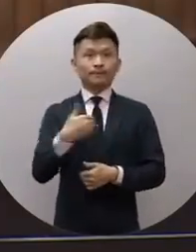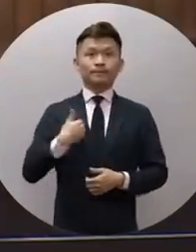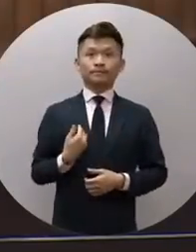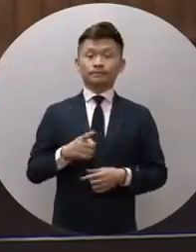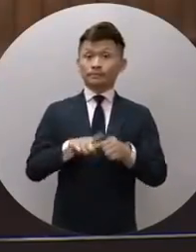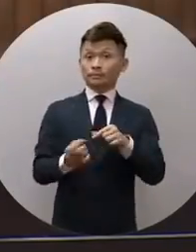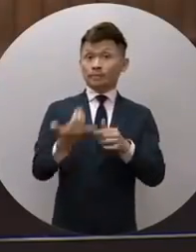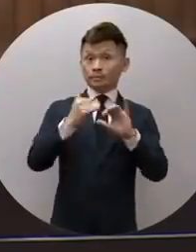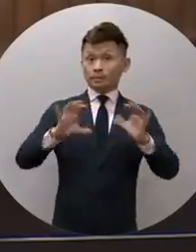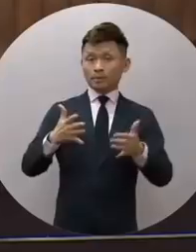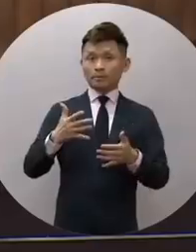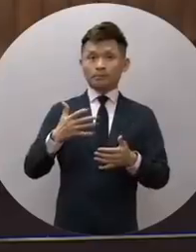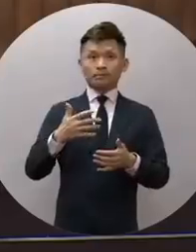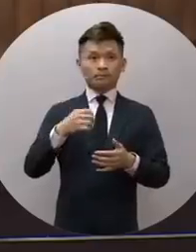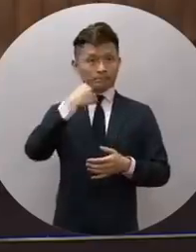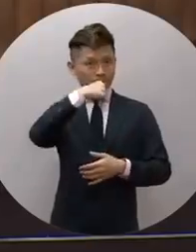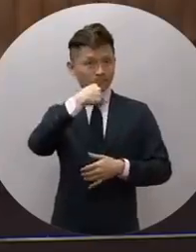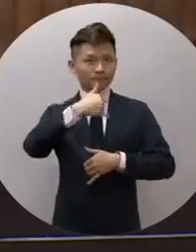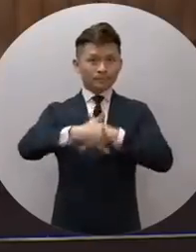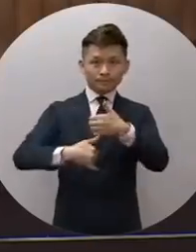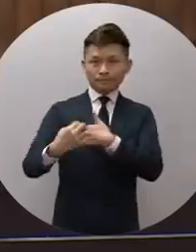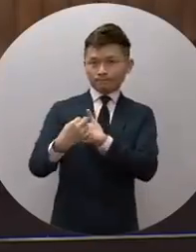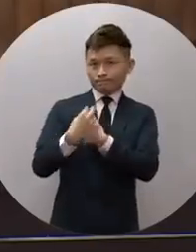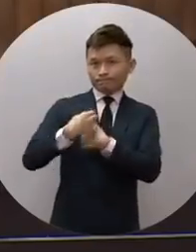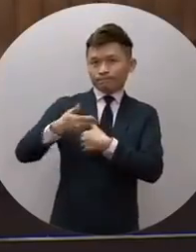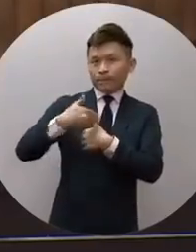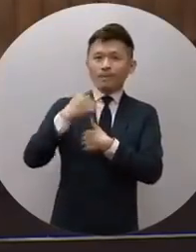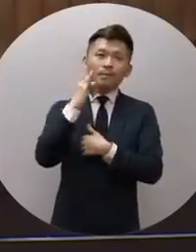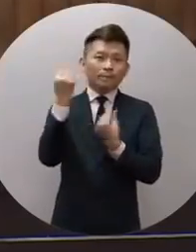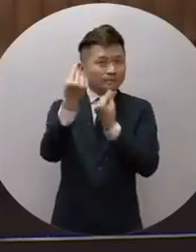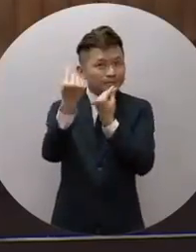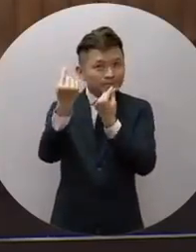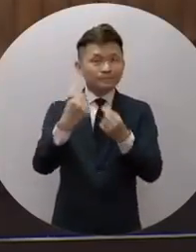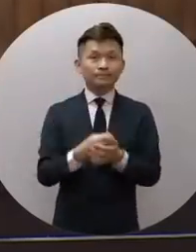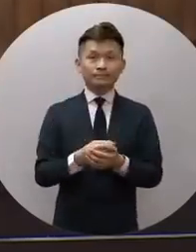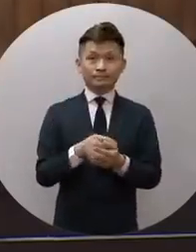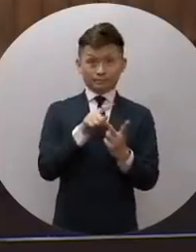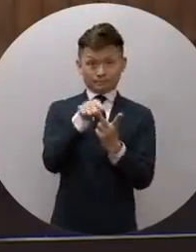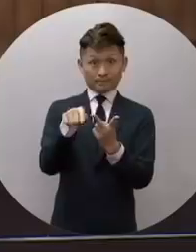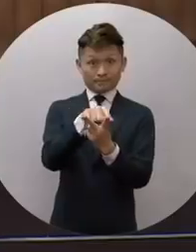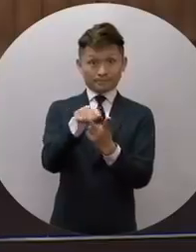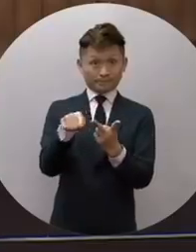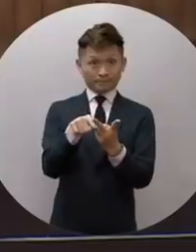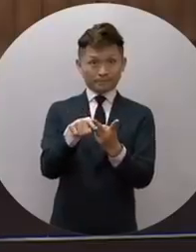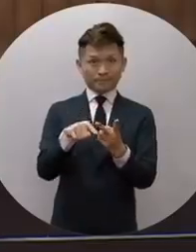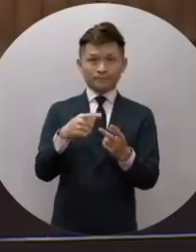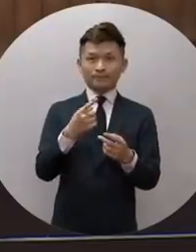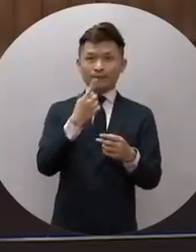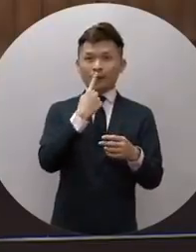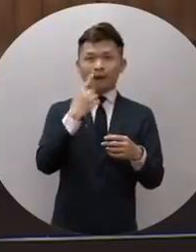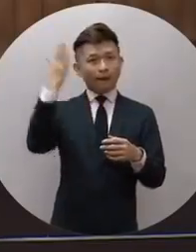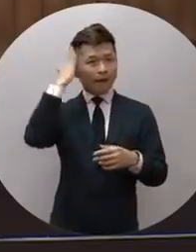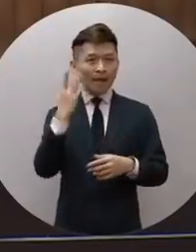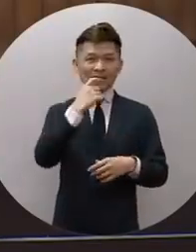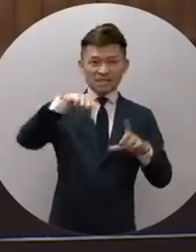民，台湾是生我养我育我的母亲，二者是太极圆融的关